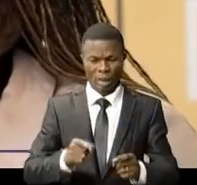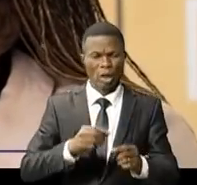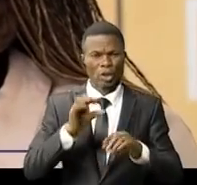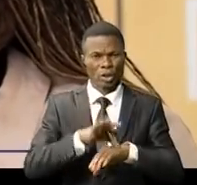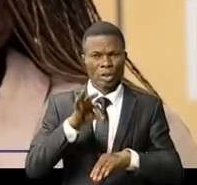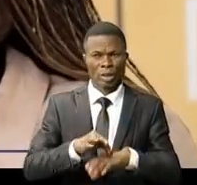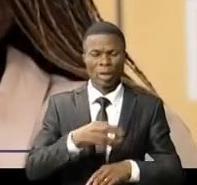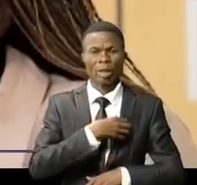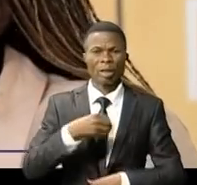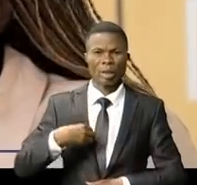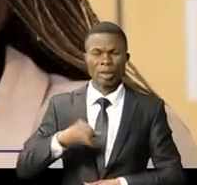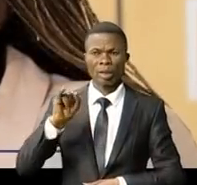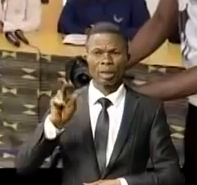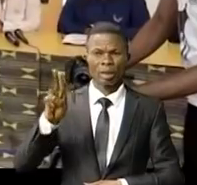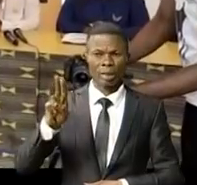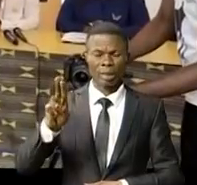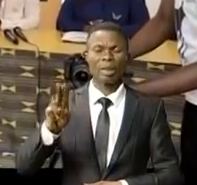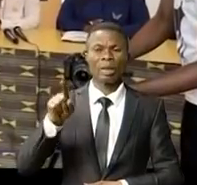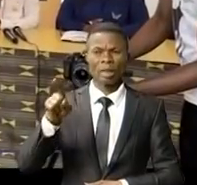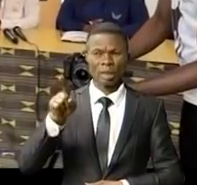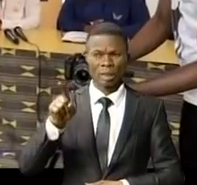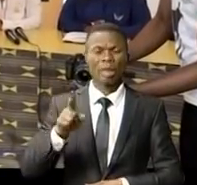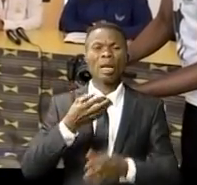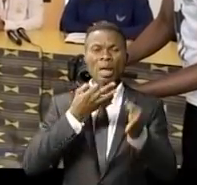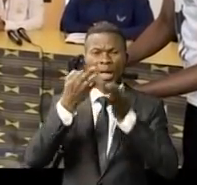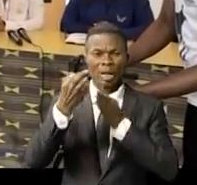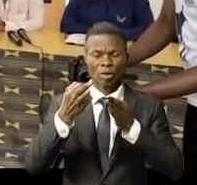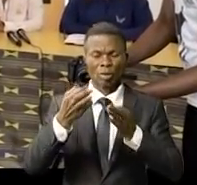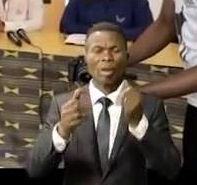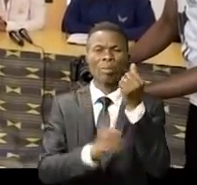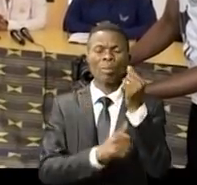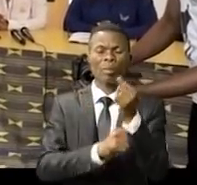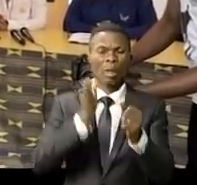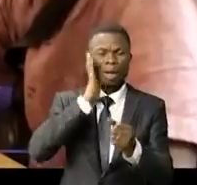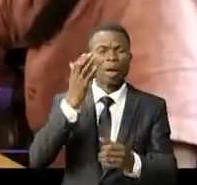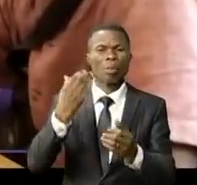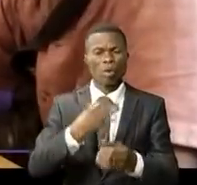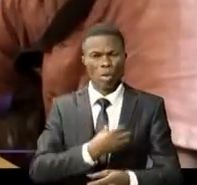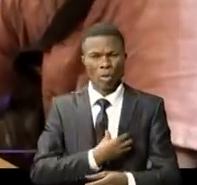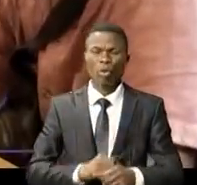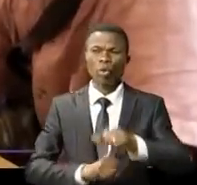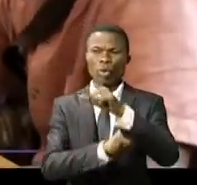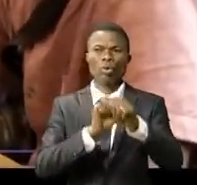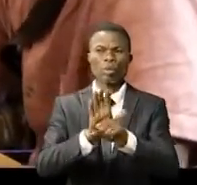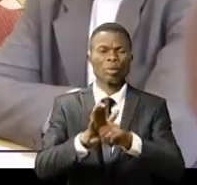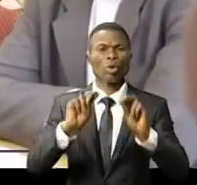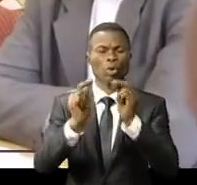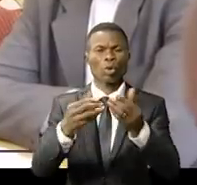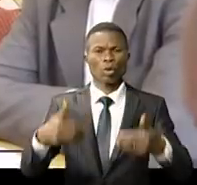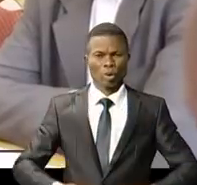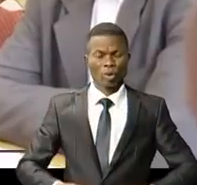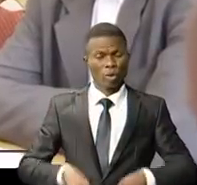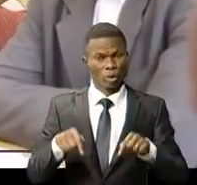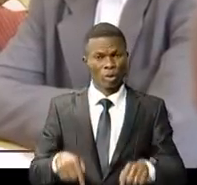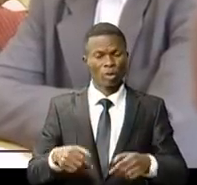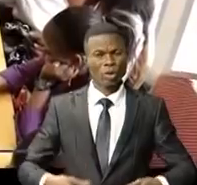occasion pour Madame Iris Nzolantima de faire un plaidoyer auprès des personnes de bonne volonté pour un soutien total à la jeunesse qui